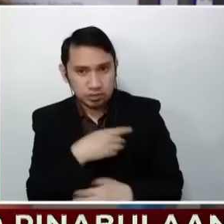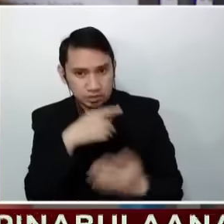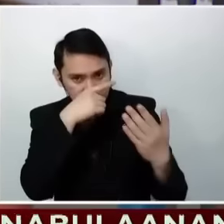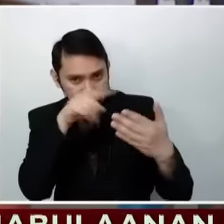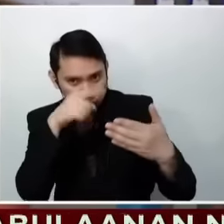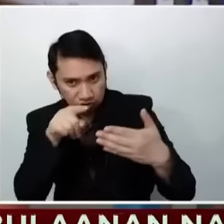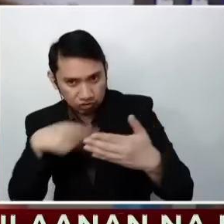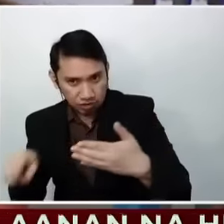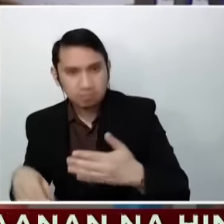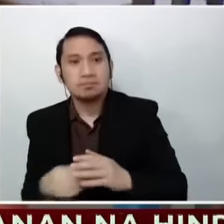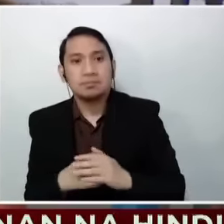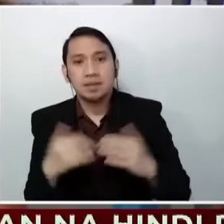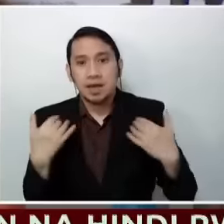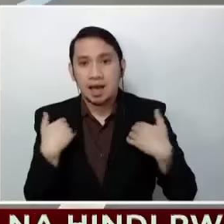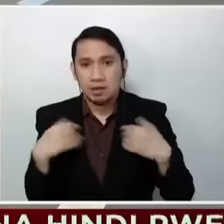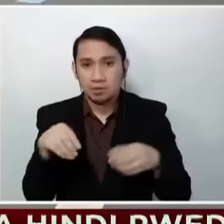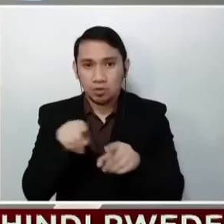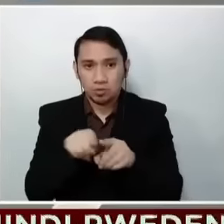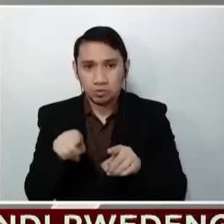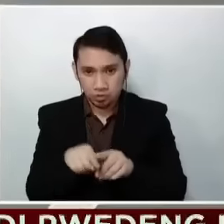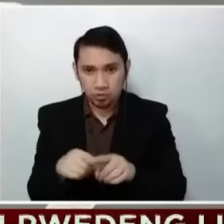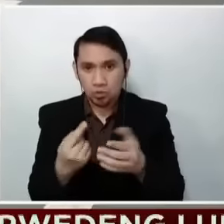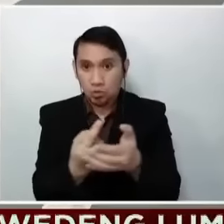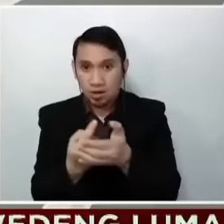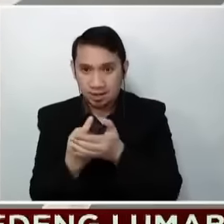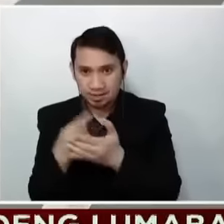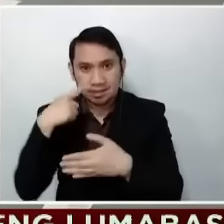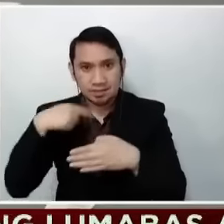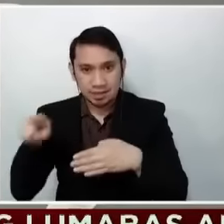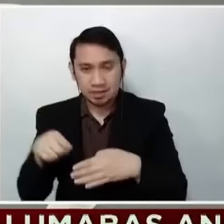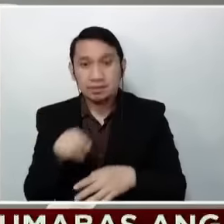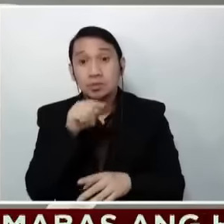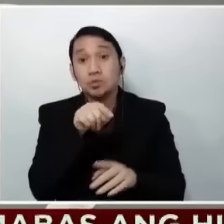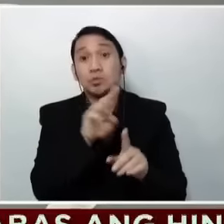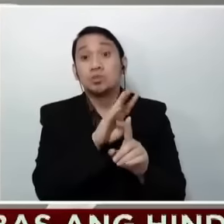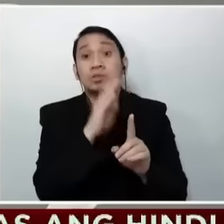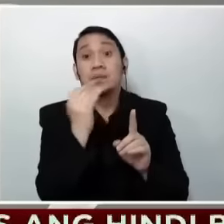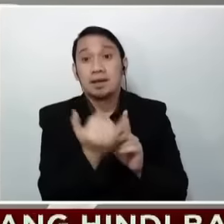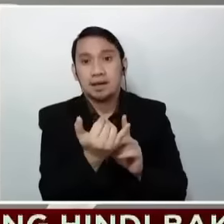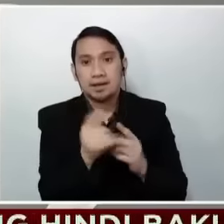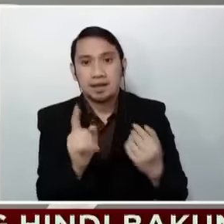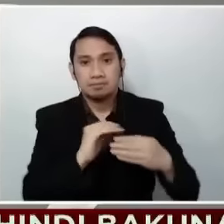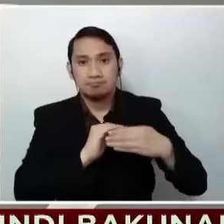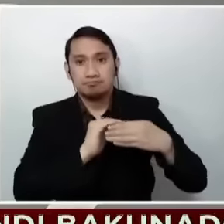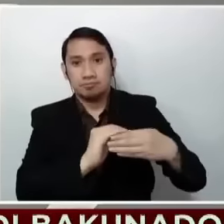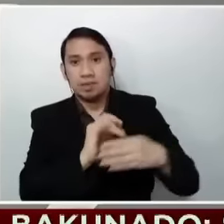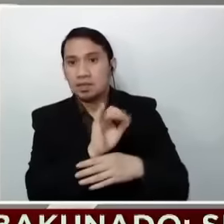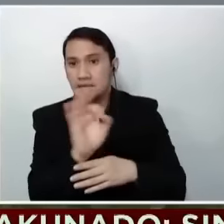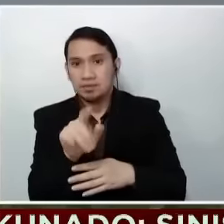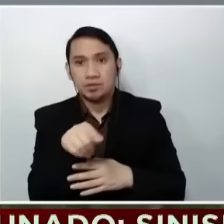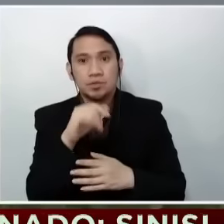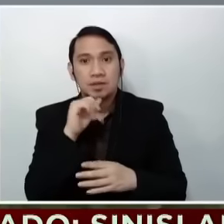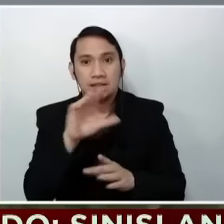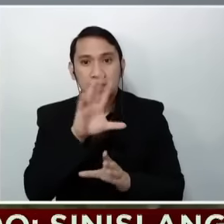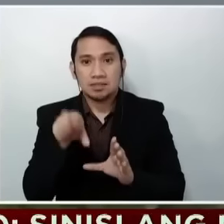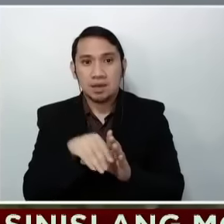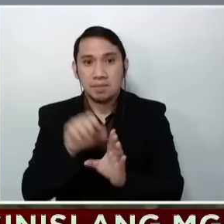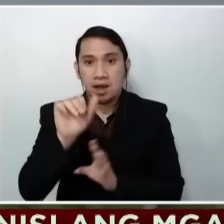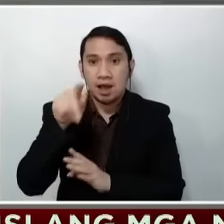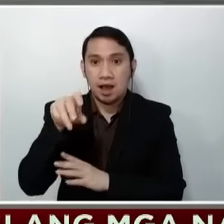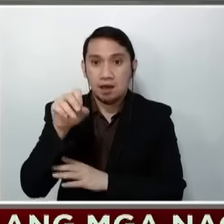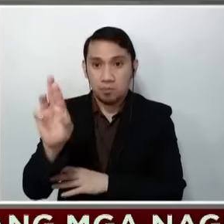ng internal quarantine checkpoints. Sa barangay pa lang, haharangin ka na kung hindi ka apor. Ang